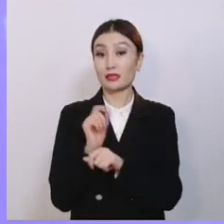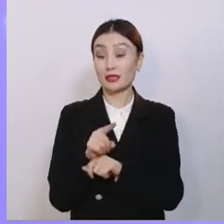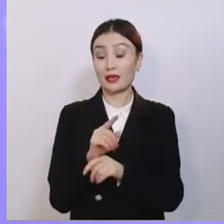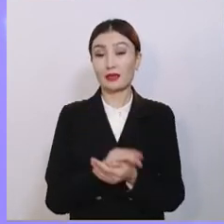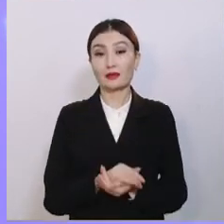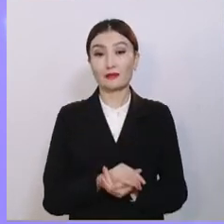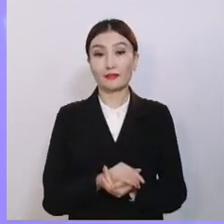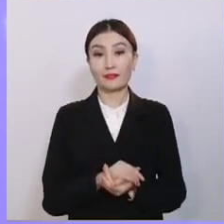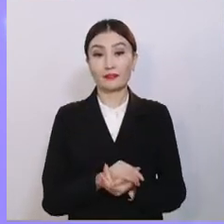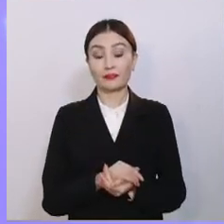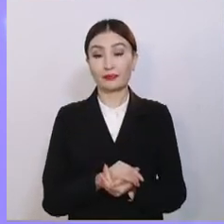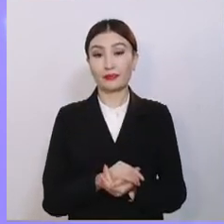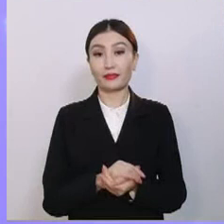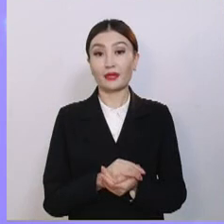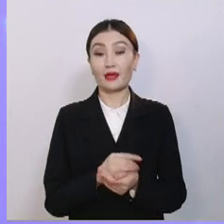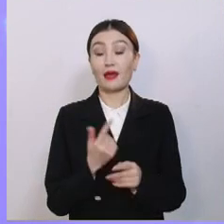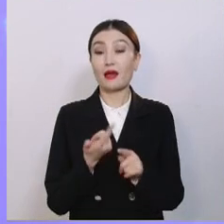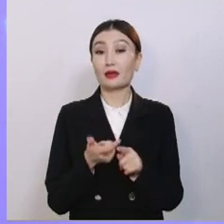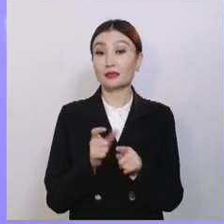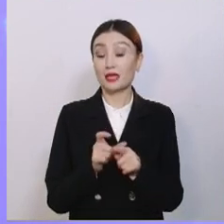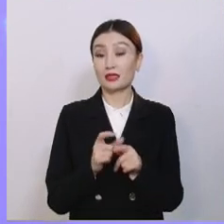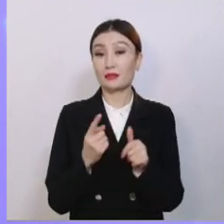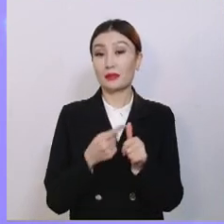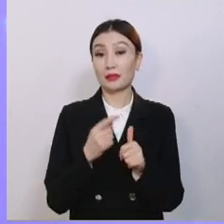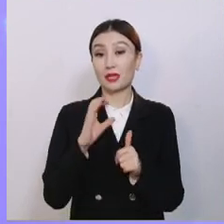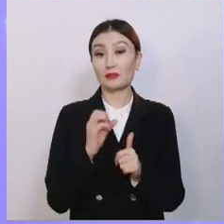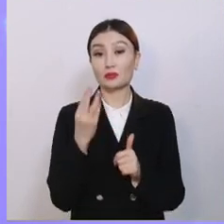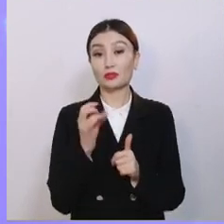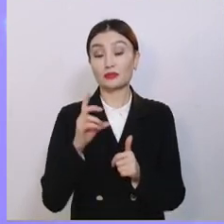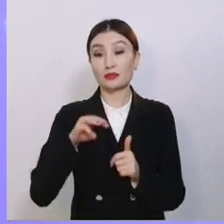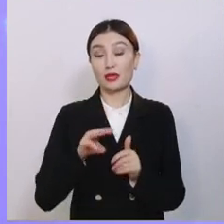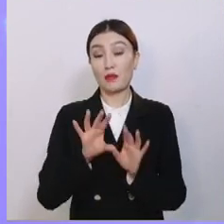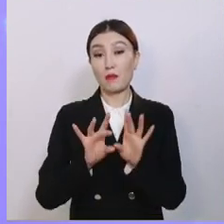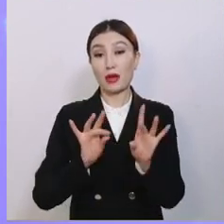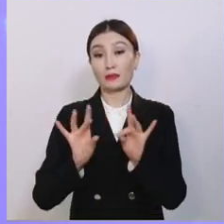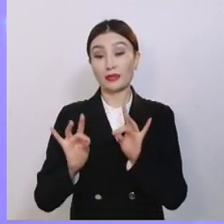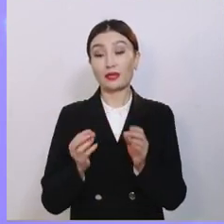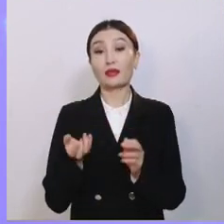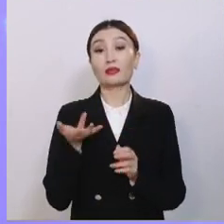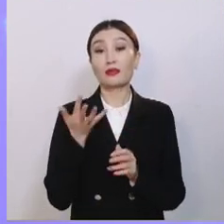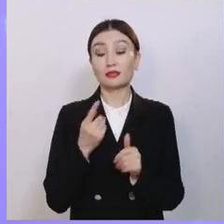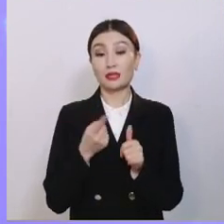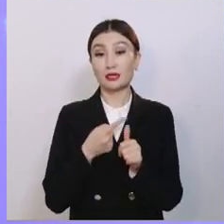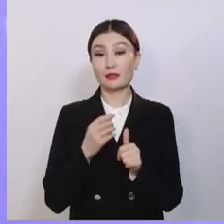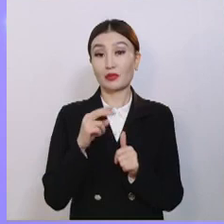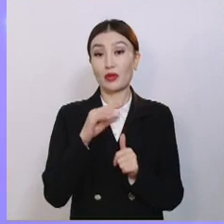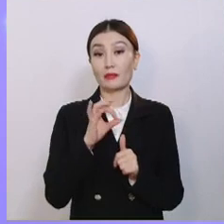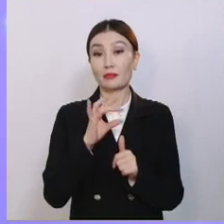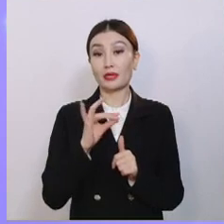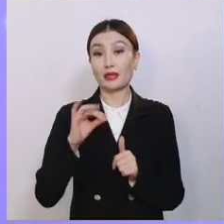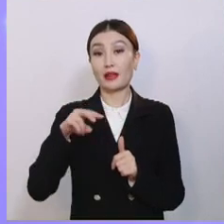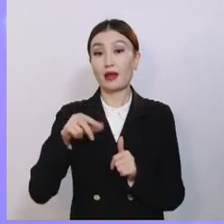задание. К данным именам существительным подберите несколько имен